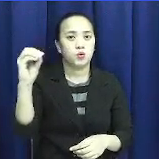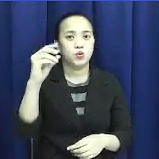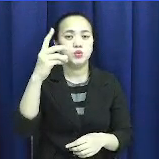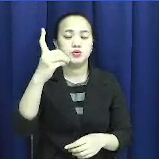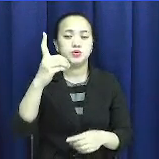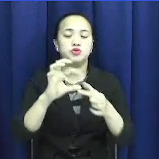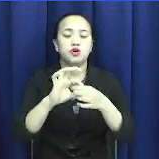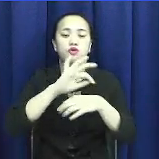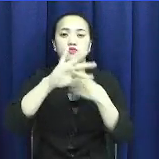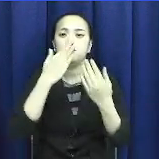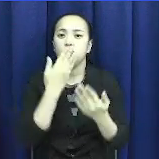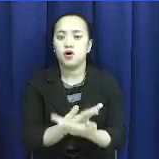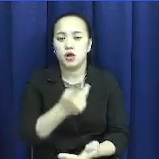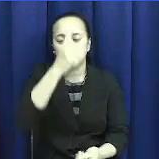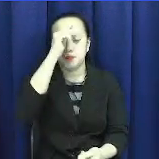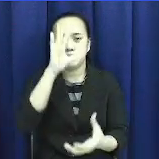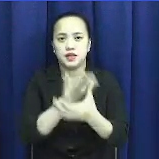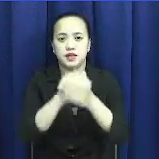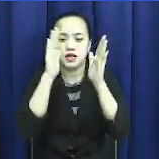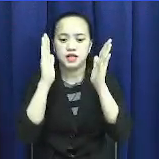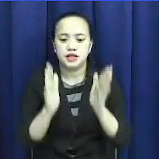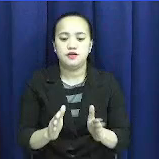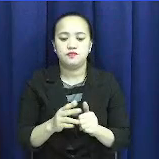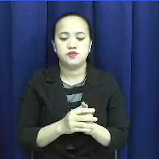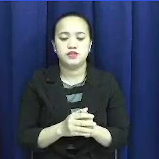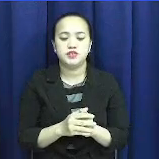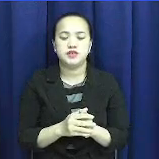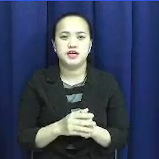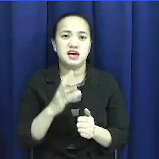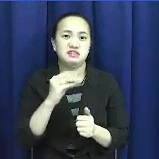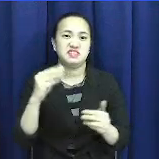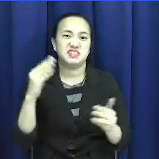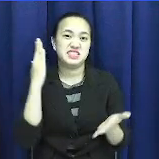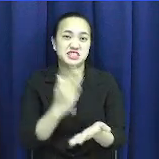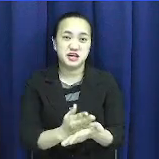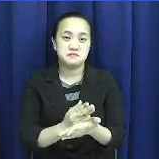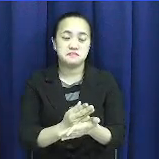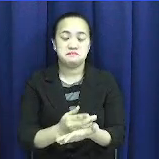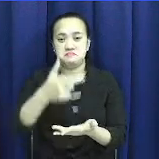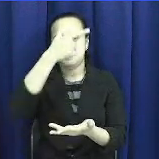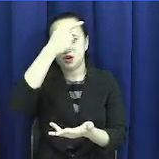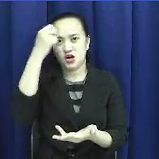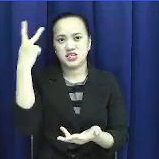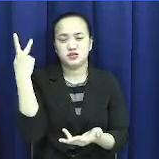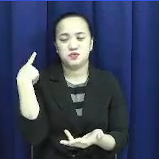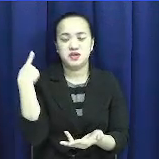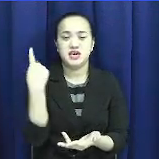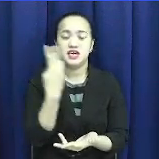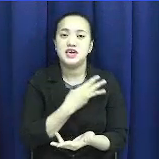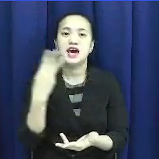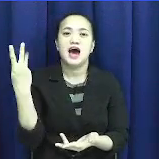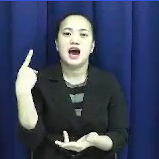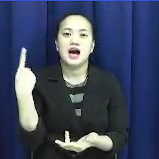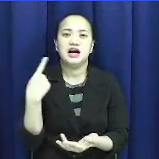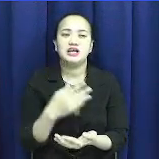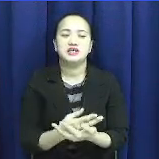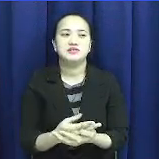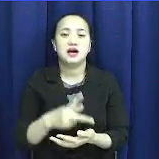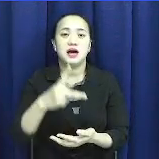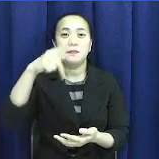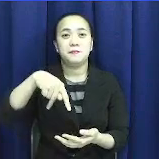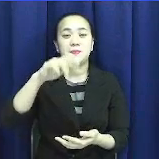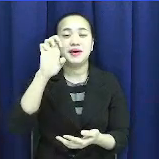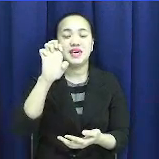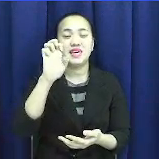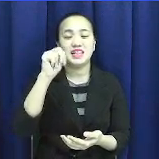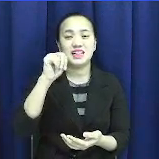human tradition na tinatawag po nating penitensya. At sana naman, ano po, ay wala sa inyo, lalo na kung kayo po ay miyembro